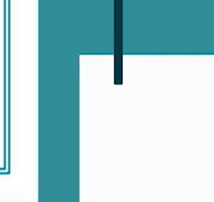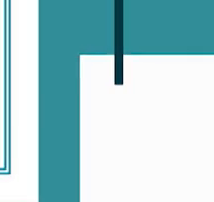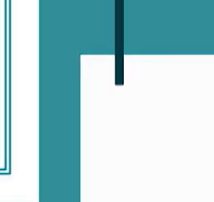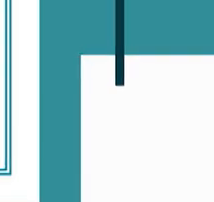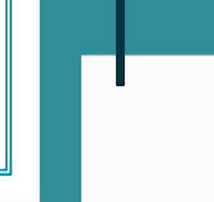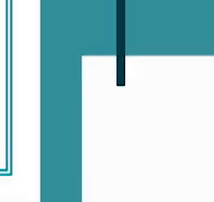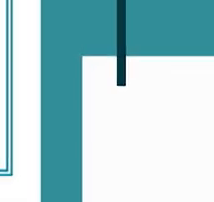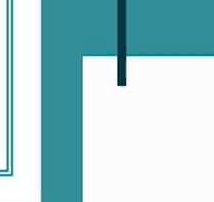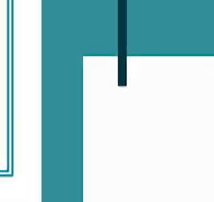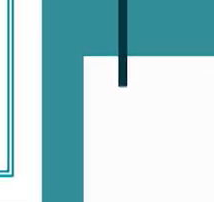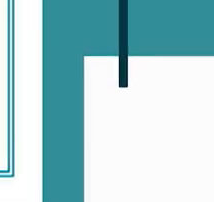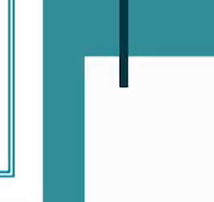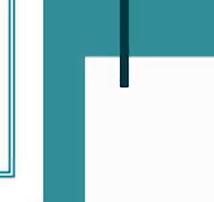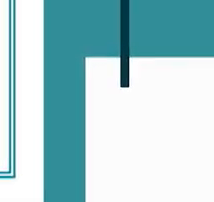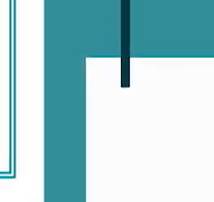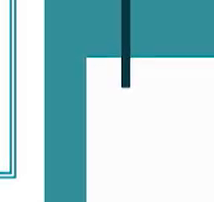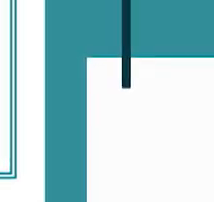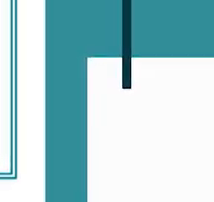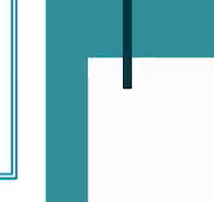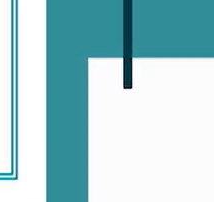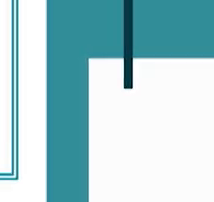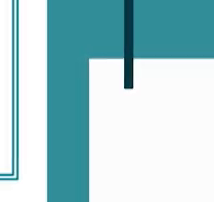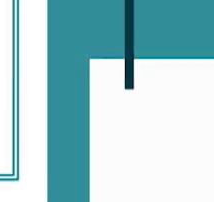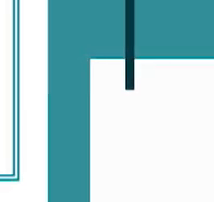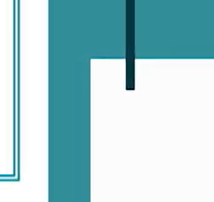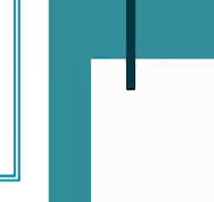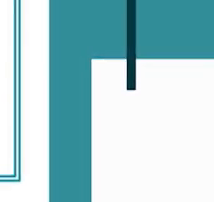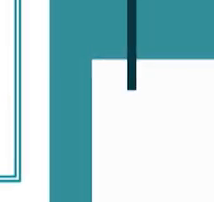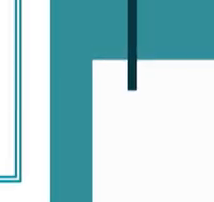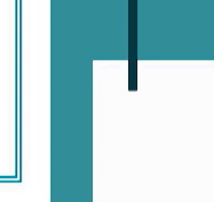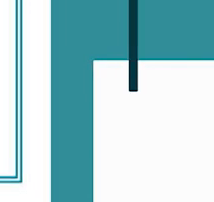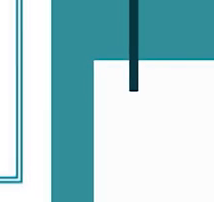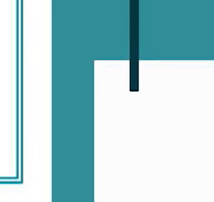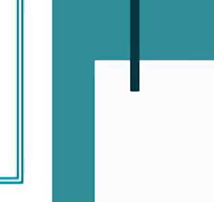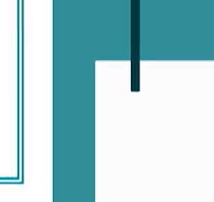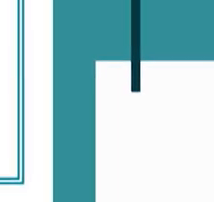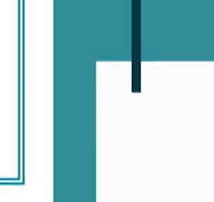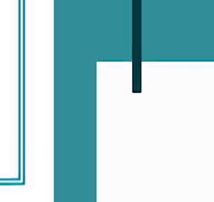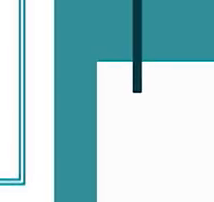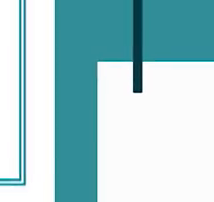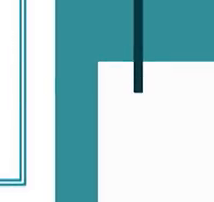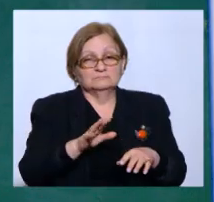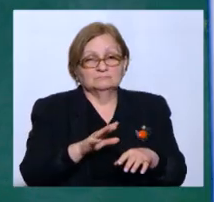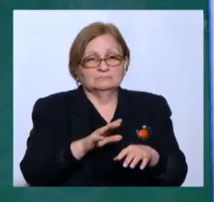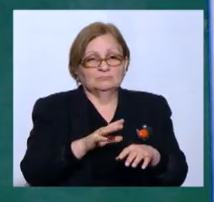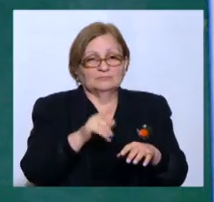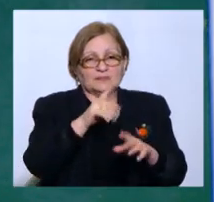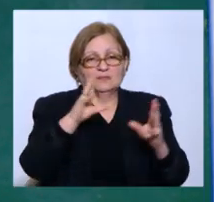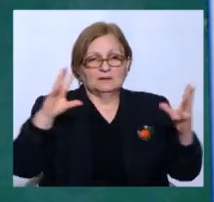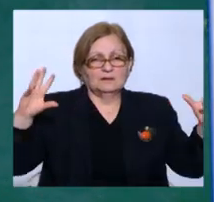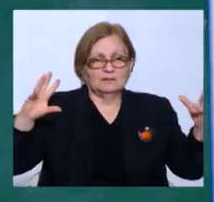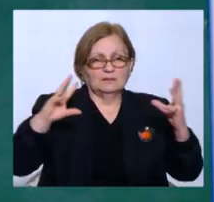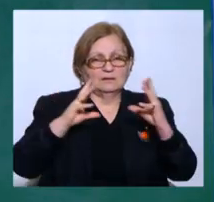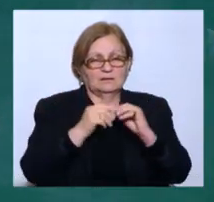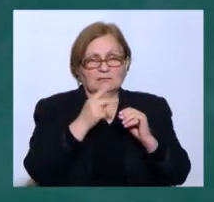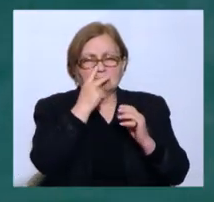ერთიდან ასამდე, ხო? ანუ ესე კი არ დაიწყო, როგორც ყველამ, ერთს მიუმატოთ, ორი მიუმატოთ, სამი მიუმატოთ, ოთხი, მეტყვი, ეს ძალიან ხანგრძლივი პროცესია. მთლიანობაში